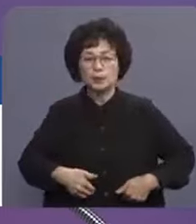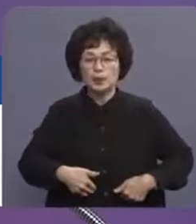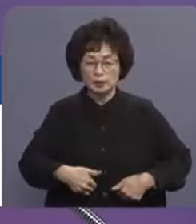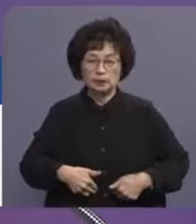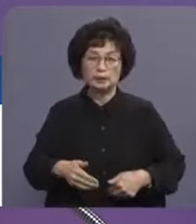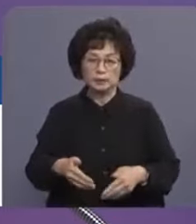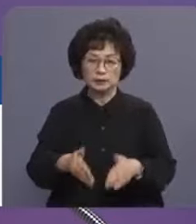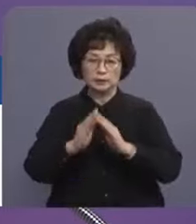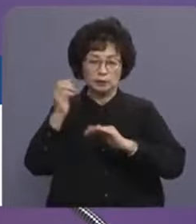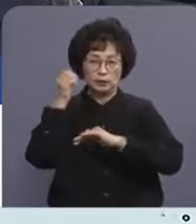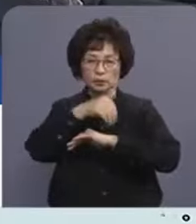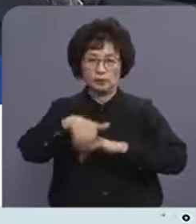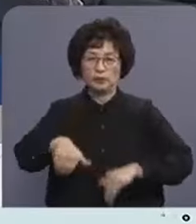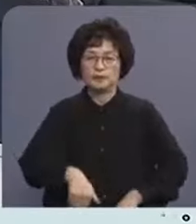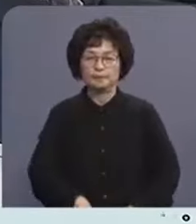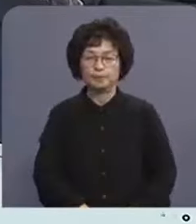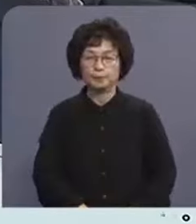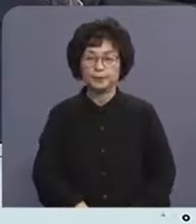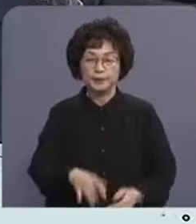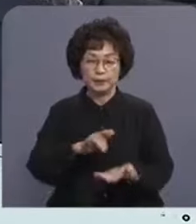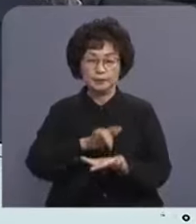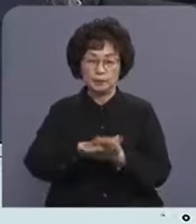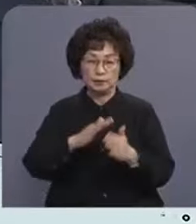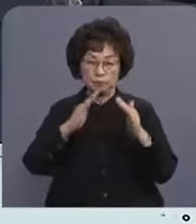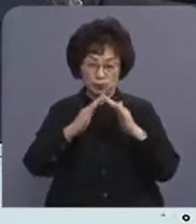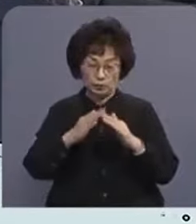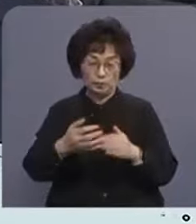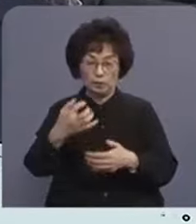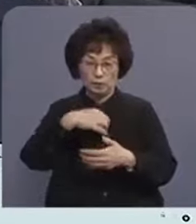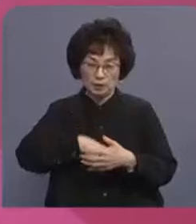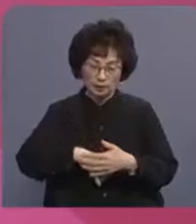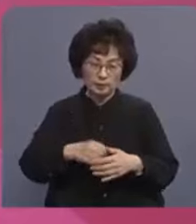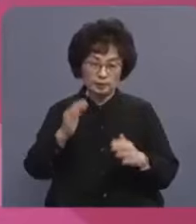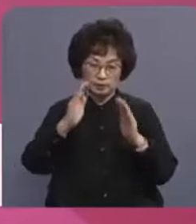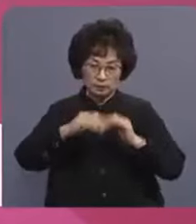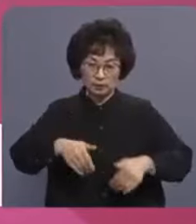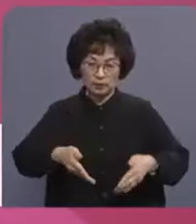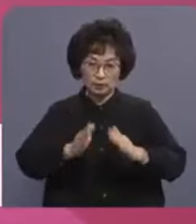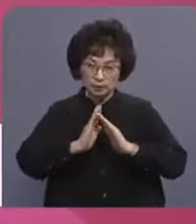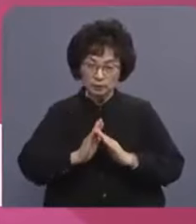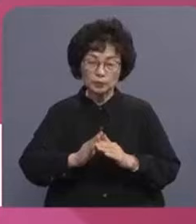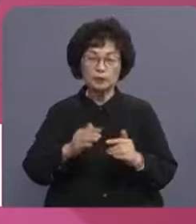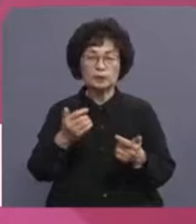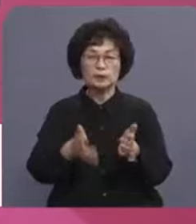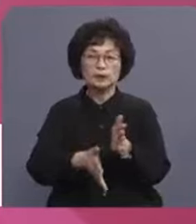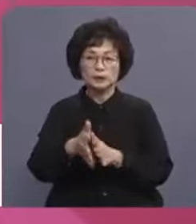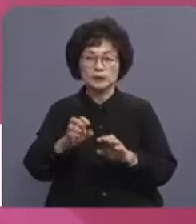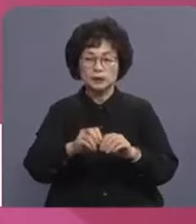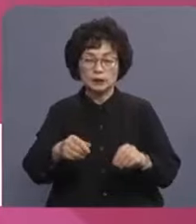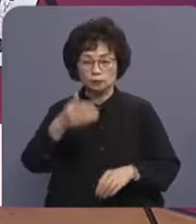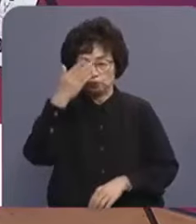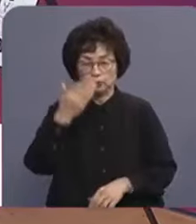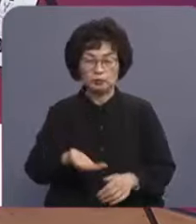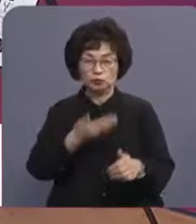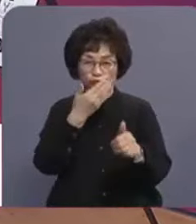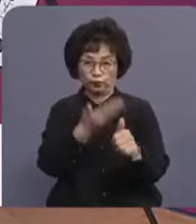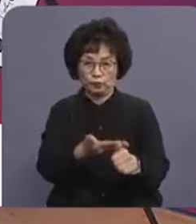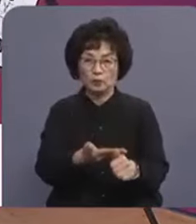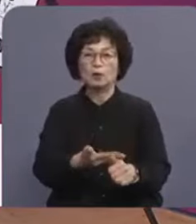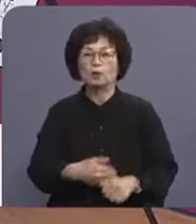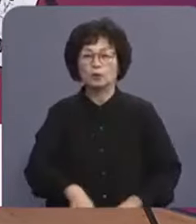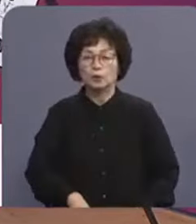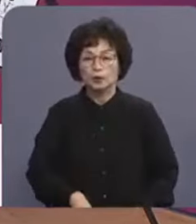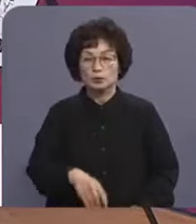시설을 조성하겠습니다. 빈집을 포함한 대규모 재개발 사업 때 시유지를 무상 제공하고 특별 건축 구역으로